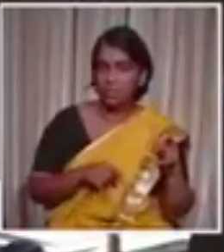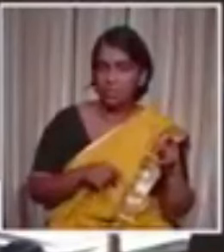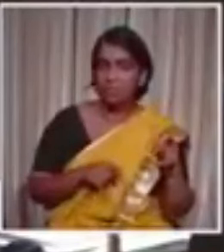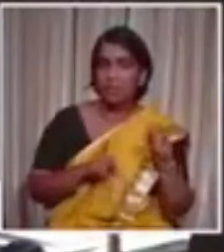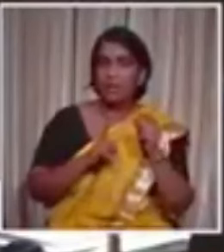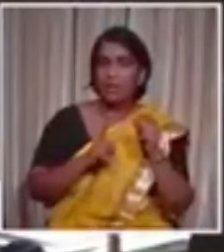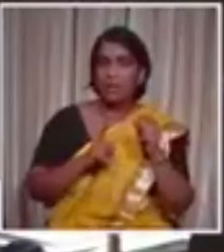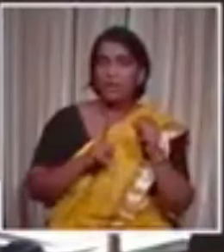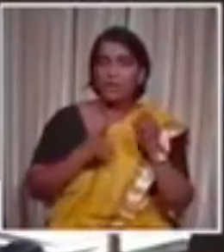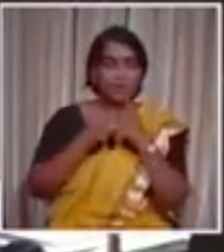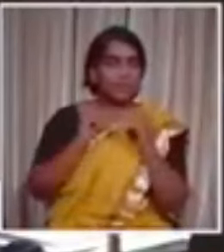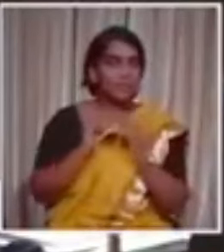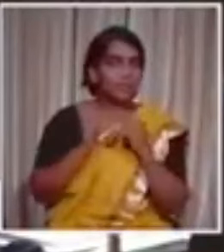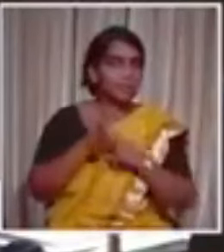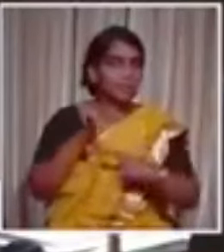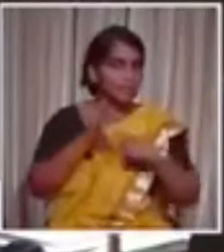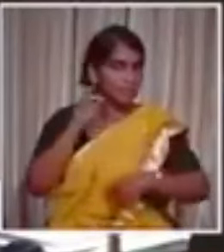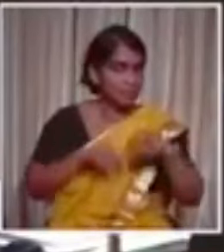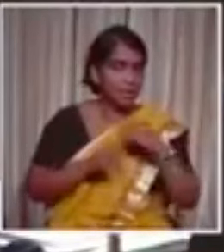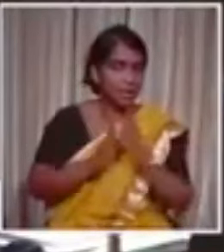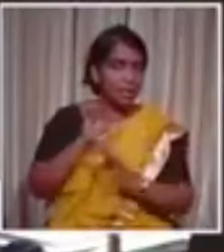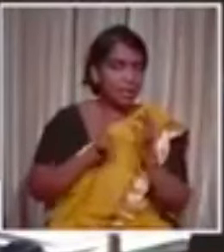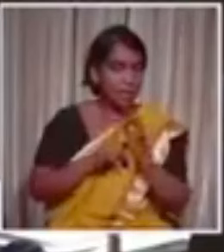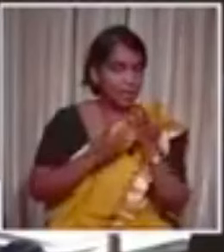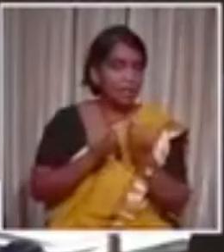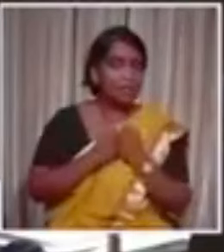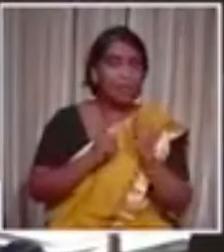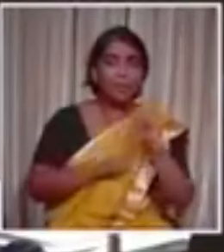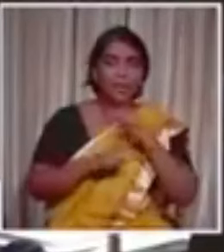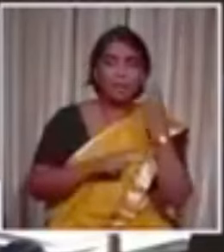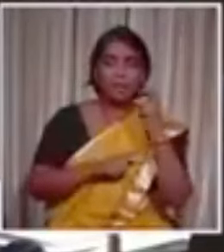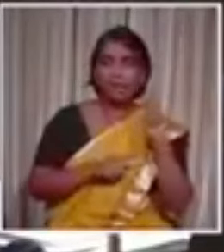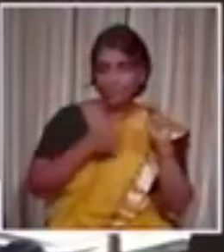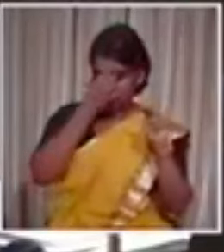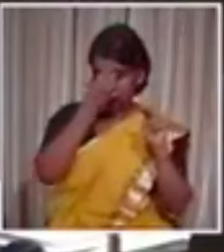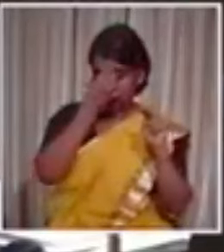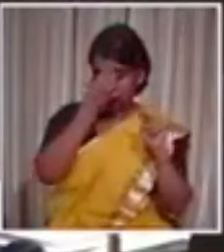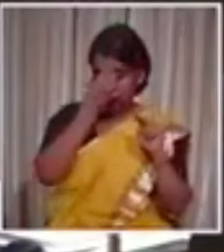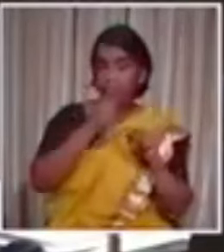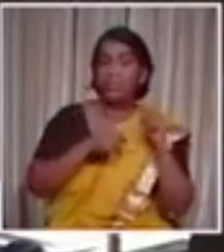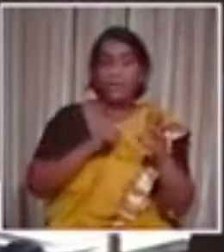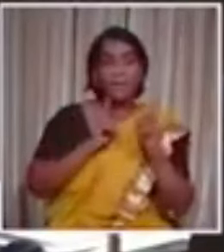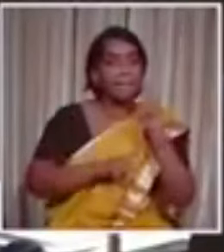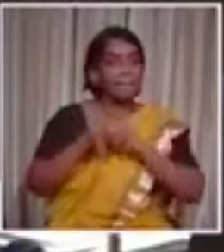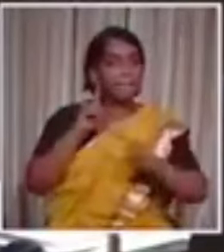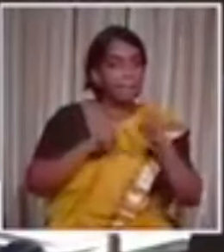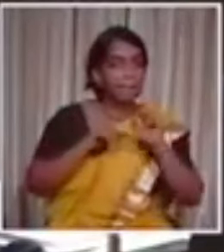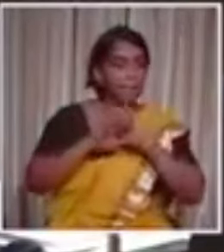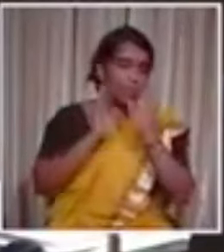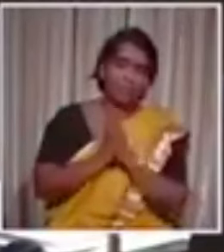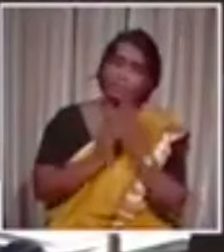පළාත් මේ සමානුපාතික ඡන්ද ක්‍රමයටද වැඩිම මන්ත්‍රී දුර ගත්තු පාර්ලිමේන්තුව 2022 දුනෝ. ඒ පාර්ලිමේන්තුව සංහිතය දෙස